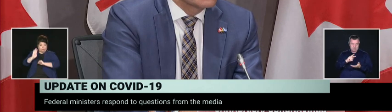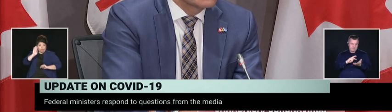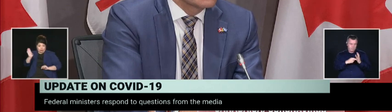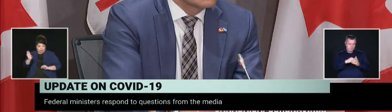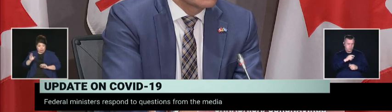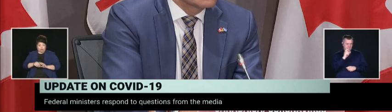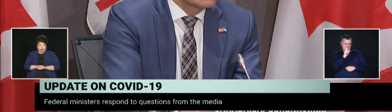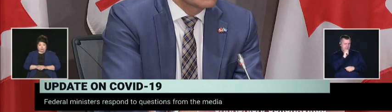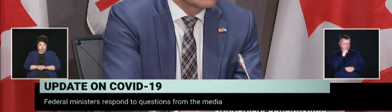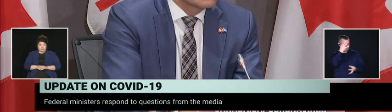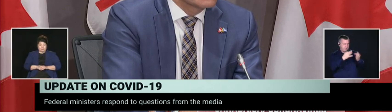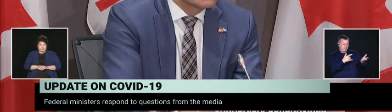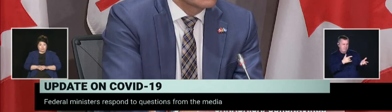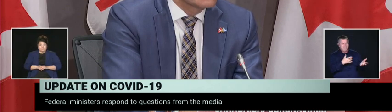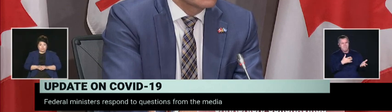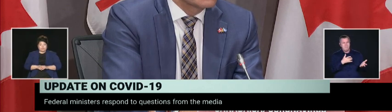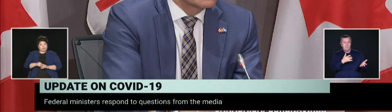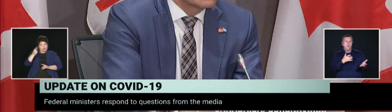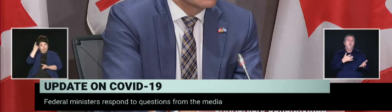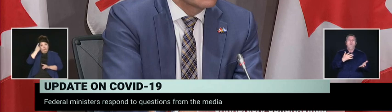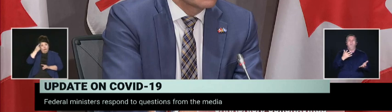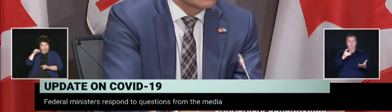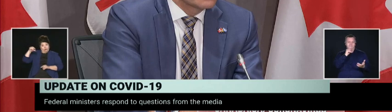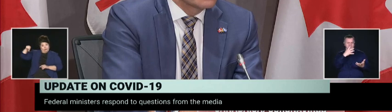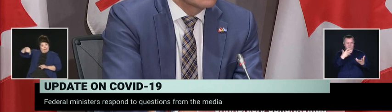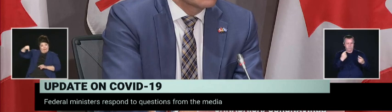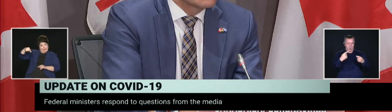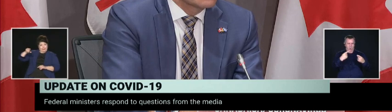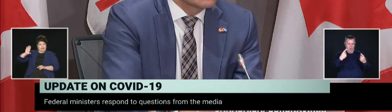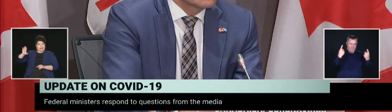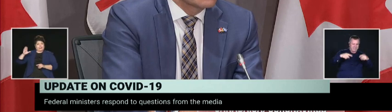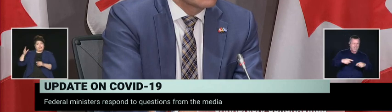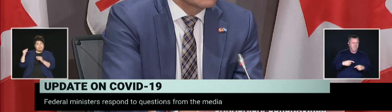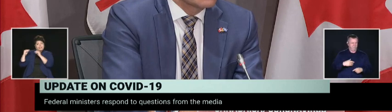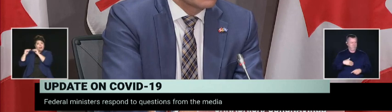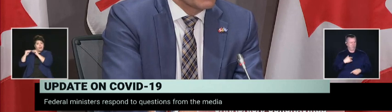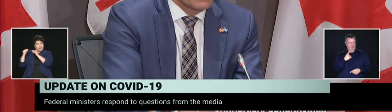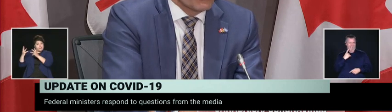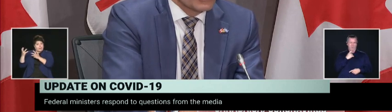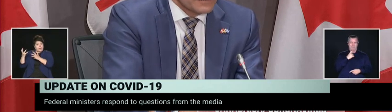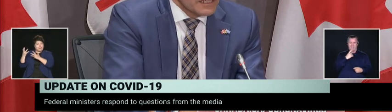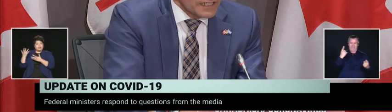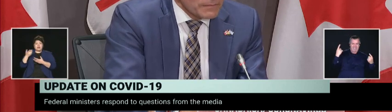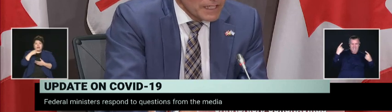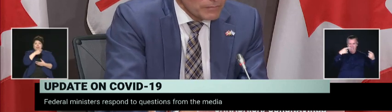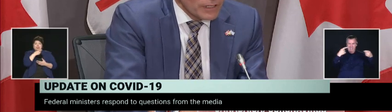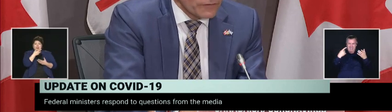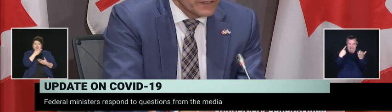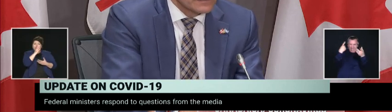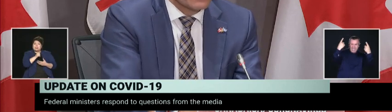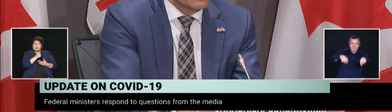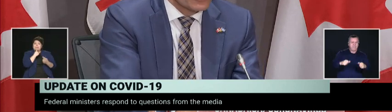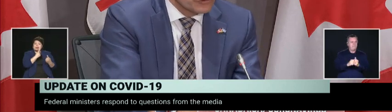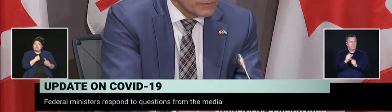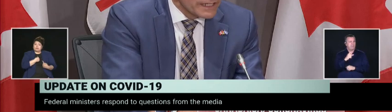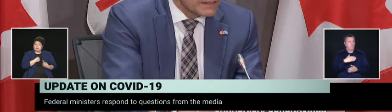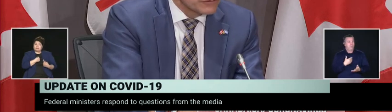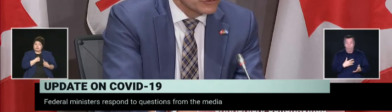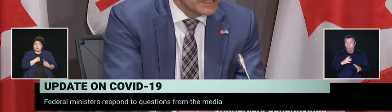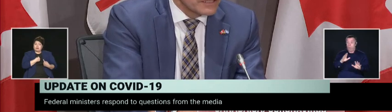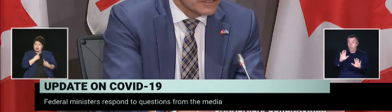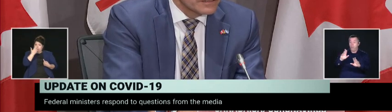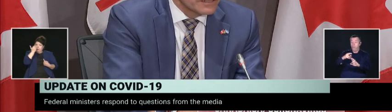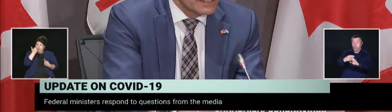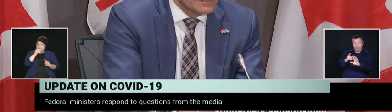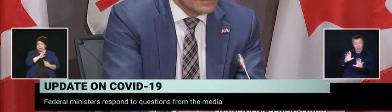entendre? Comment ça se fait que ça soit aussi compliqué que ça, être capable de vous entendre avec Québec? On s'entend très bien, puis en fait, M. Blair,